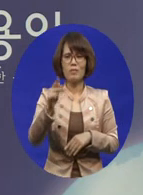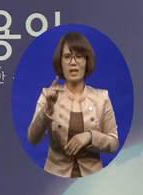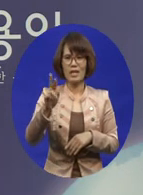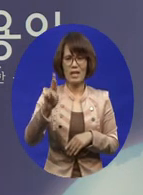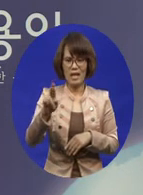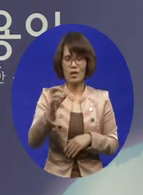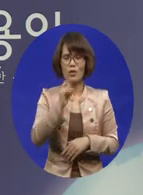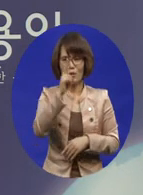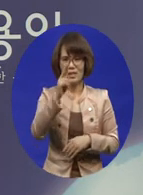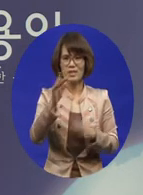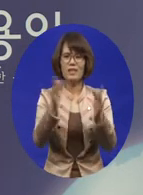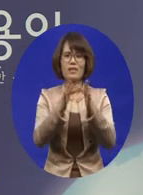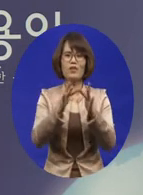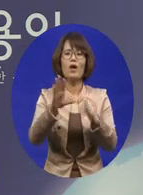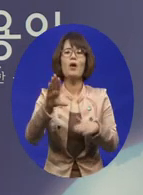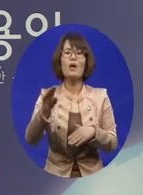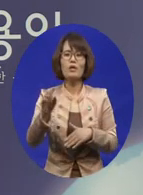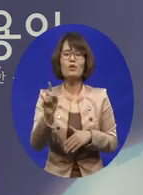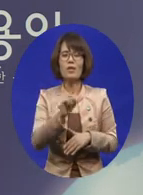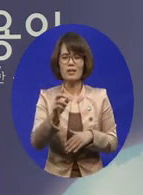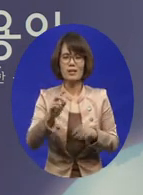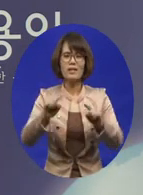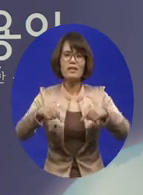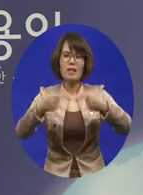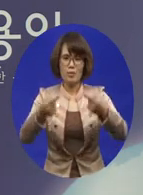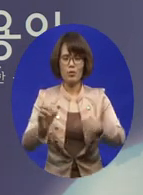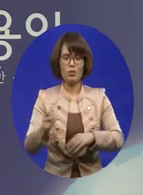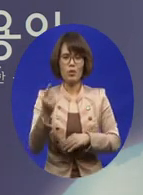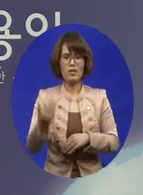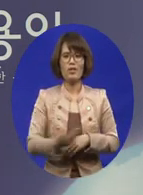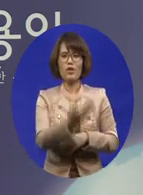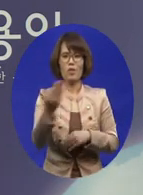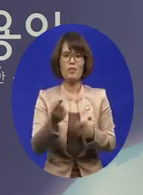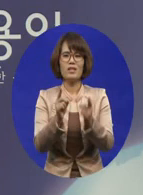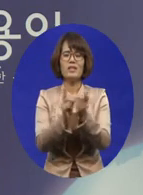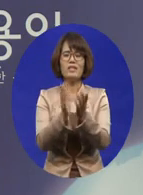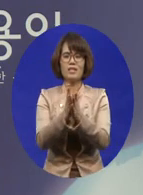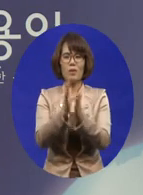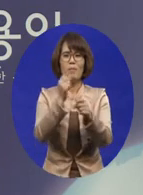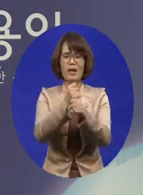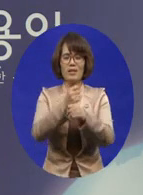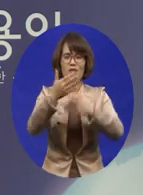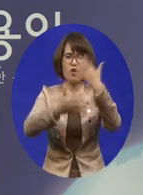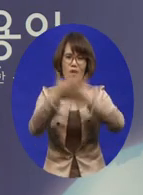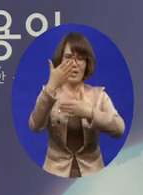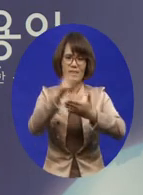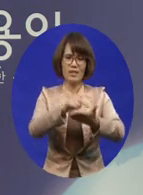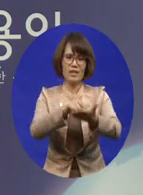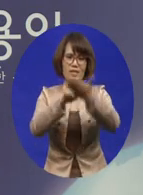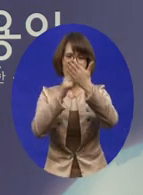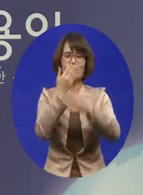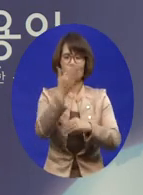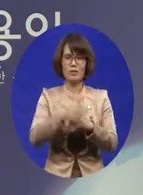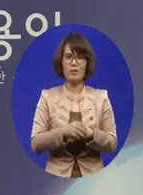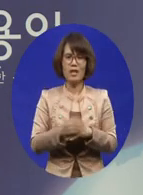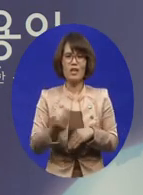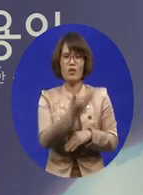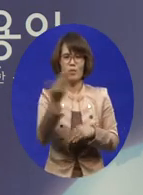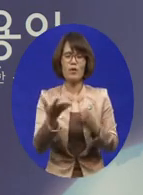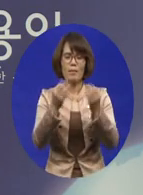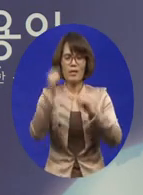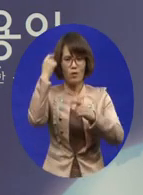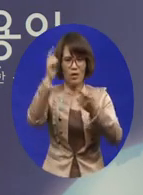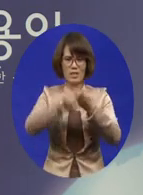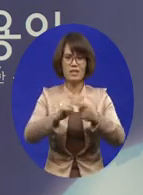tv.yongin.go.kr 용인시 인터넷 방송에서는 참여마당을 통해 시민 여러분이 직접 제작한 영상물을 게시할 수 있습니다. 여러분의